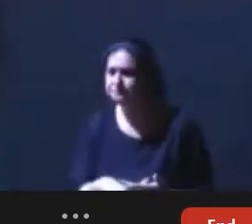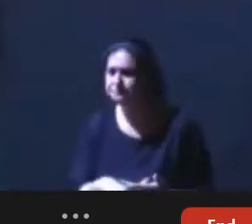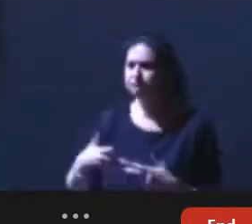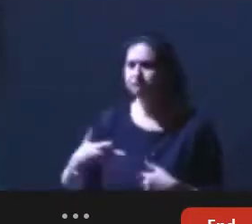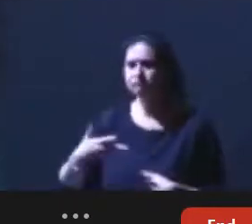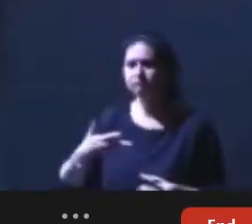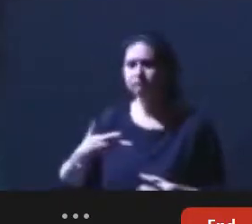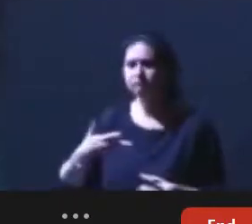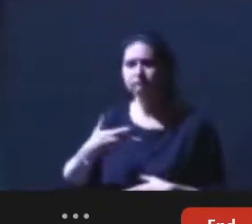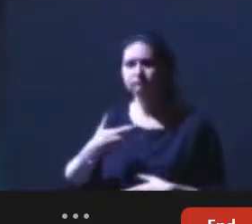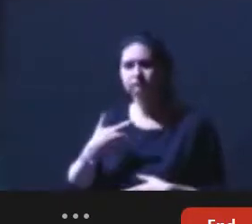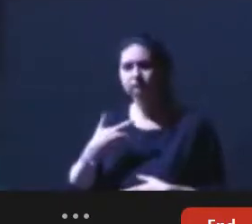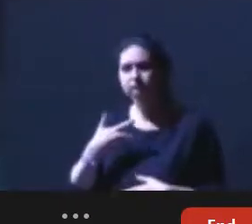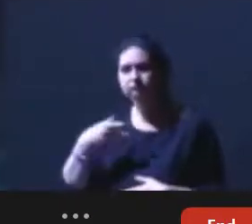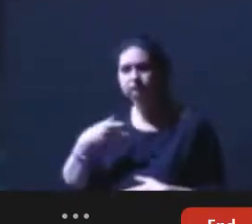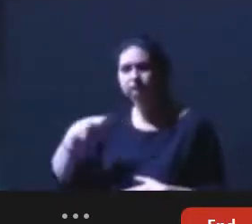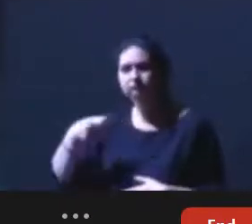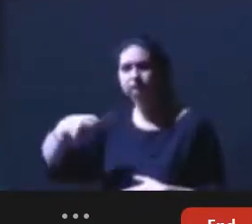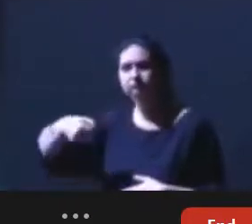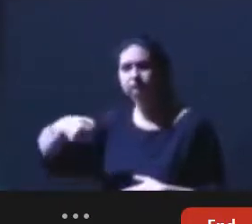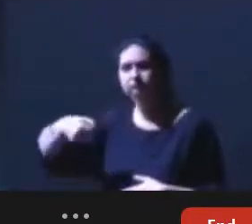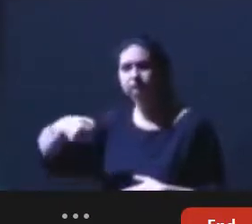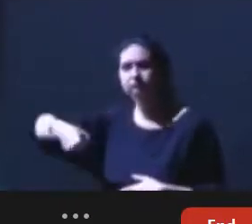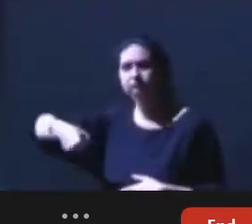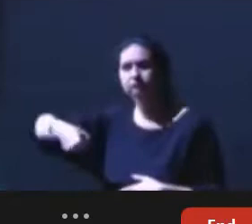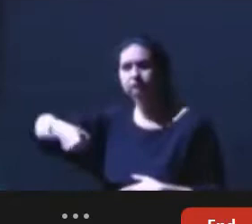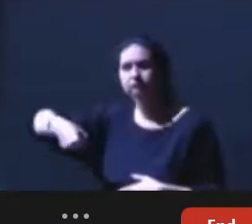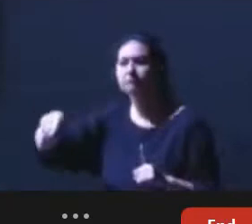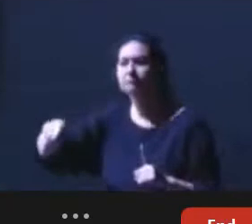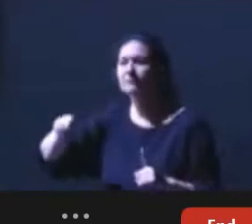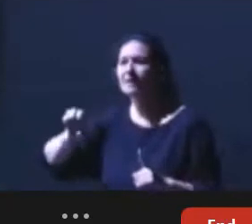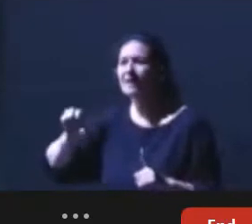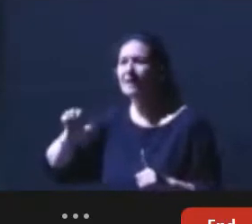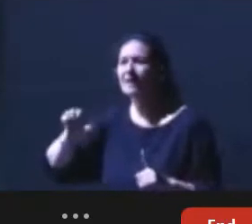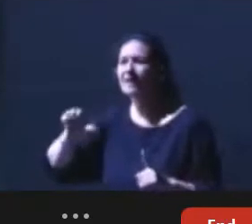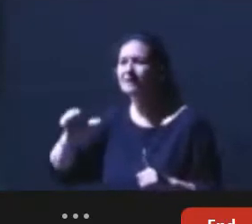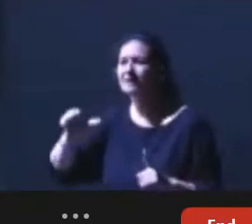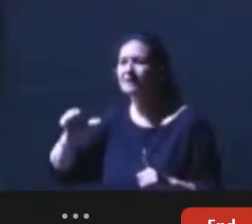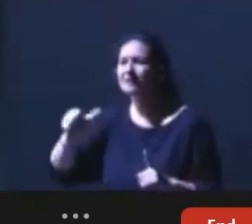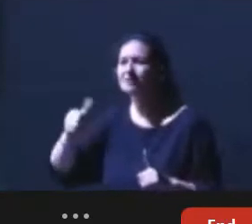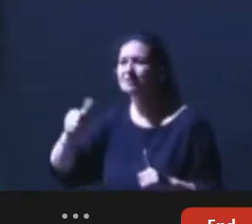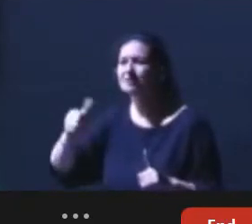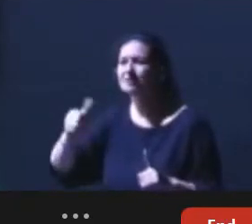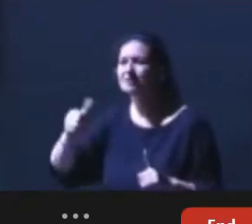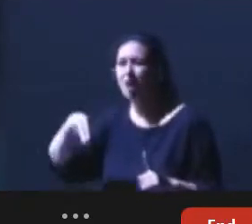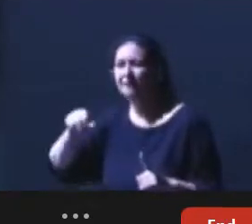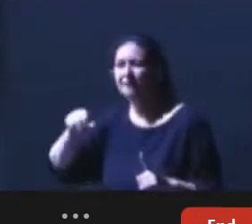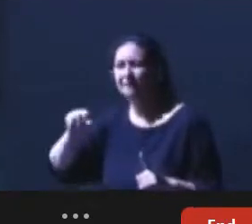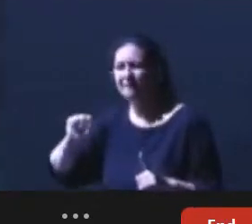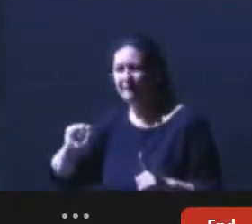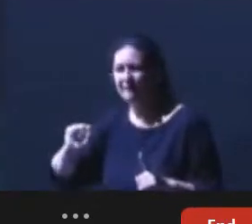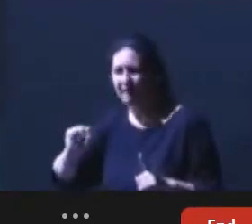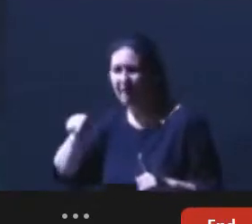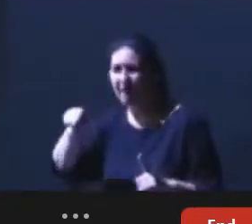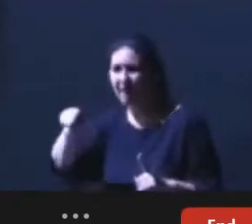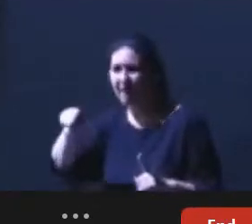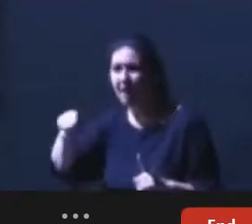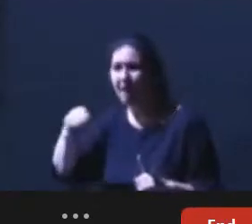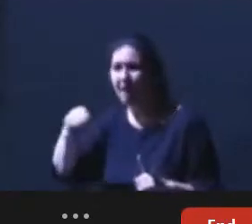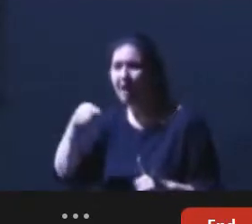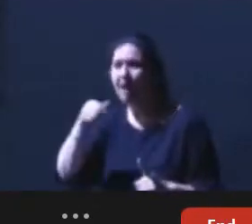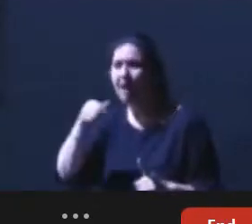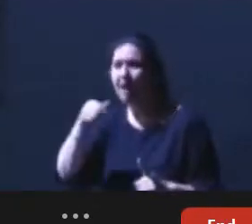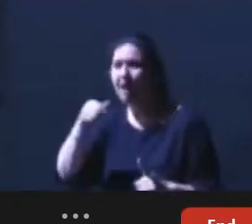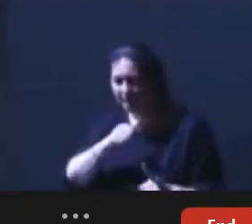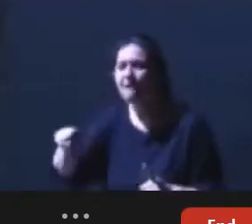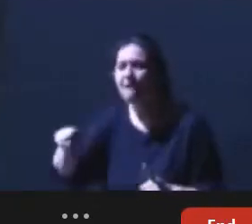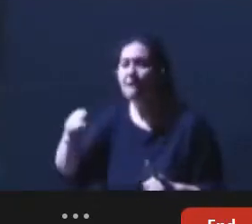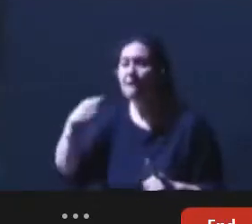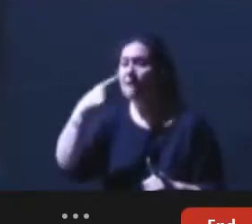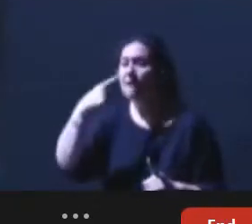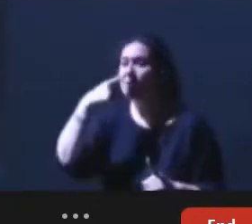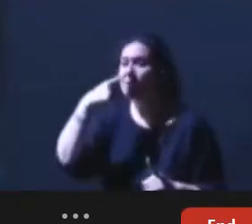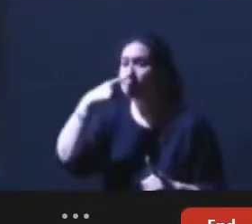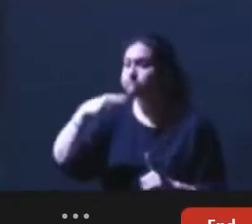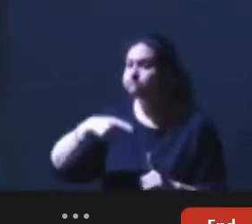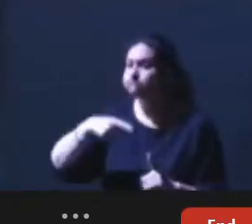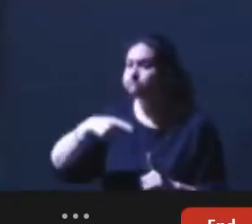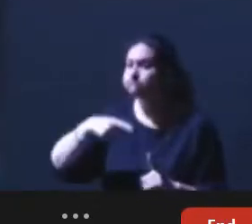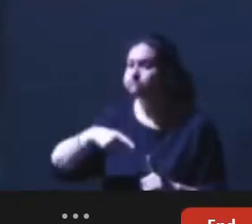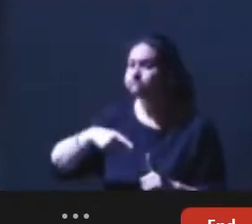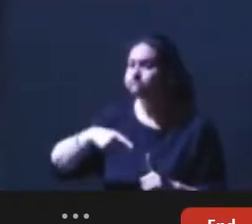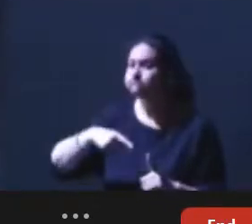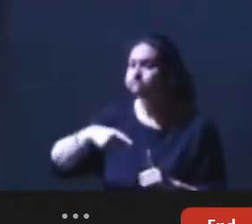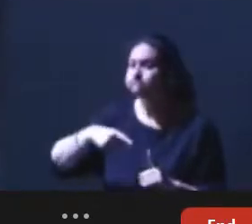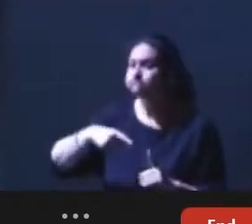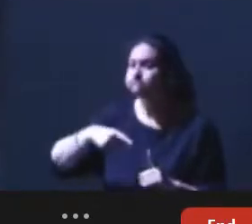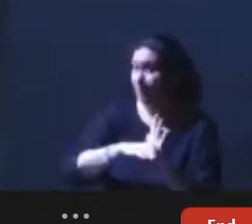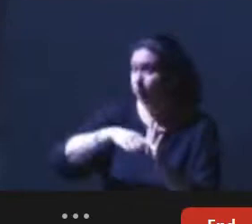sang một nước nói tiếng Nga, hàng xóm của Nga, và chúng tôi hy vọng là chúng ta sẽ có được cái động lực viễn, chúng ta sẽ có